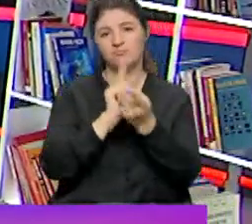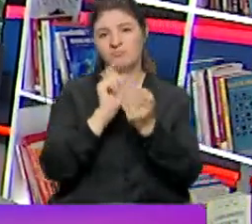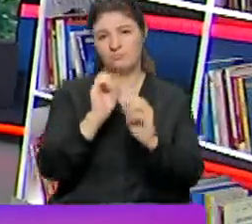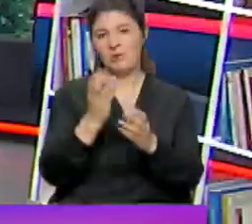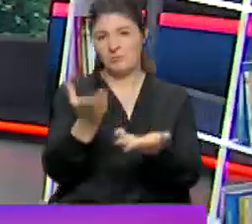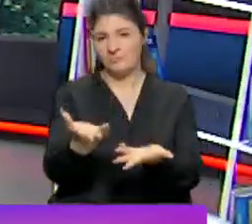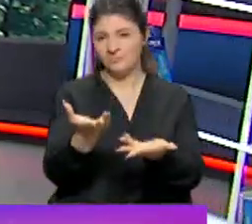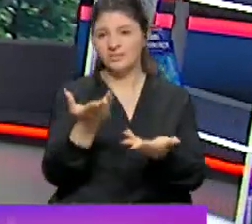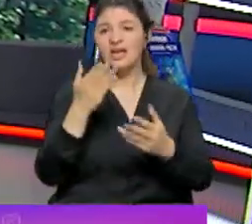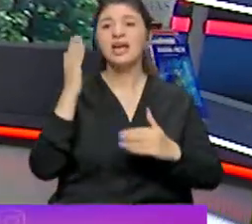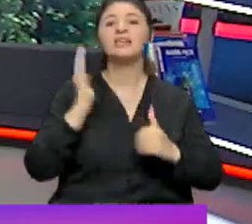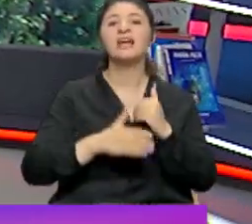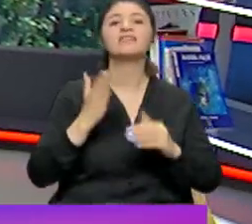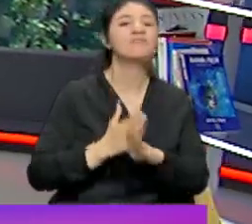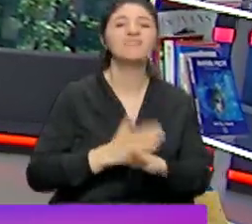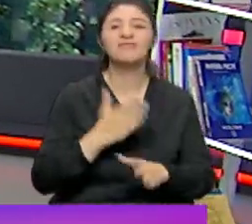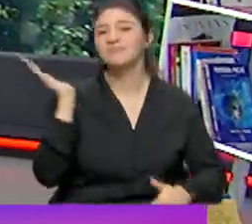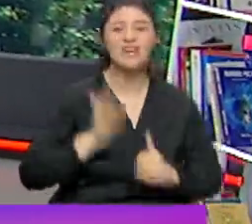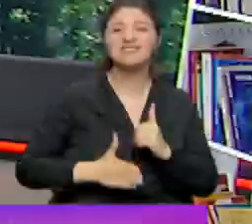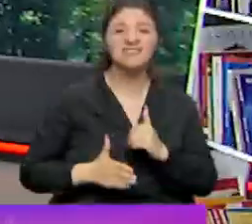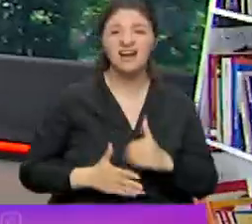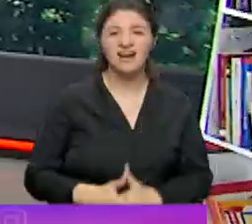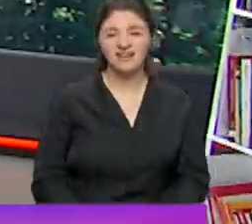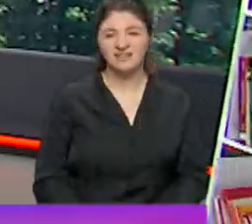bırakıyorum yassah Hemşerim yasak